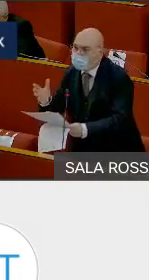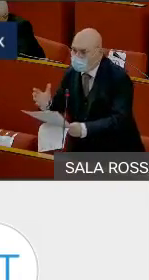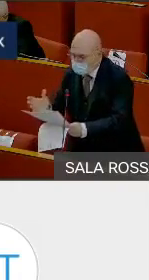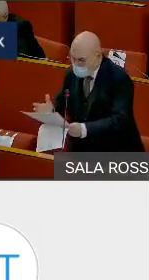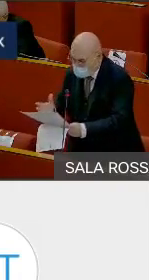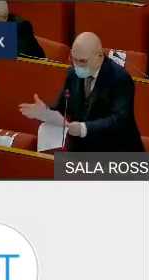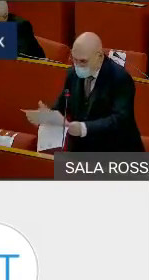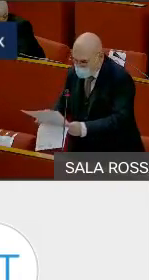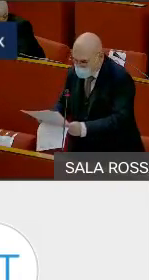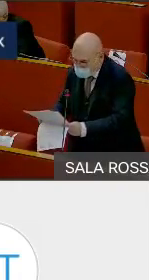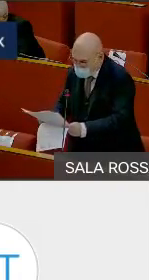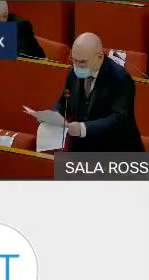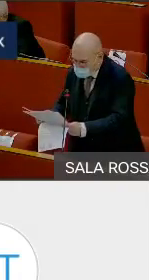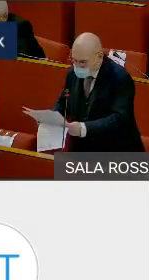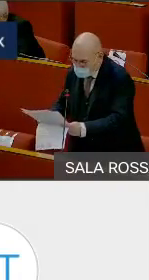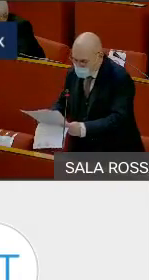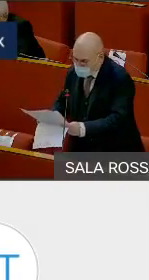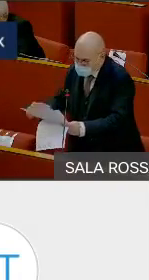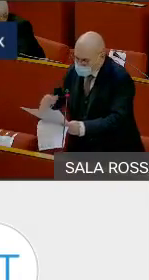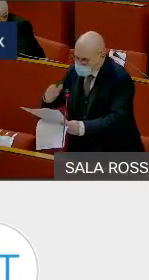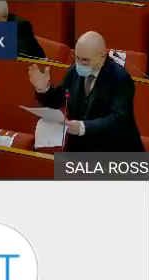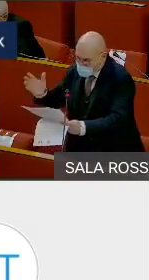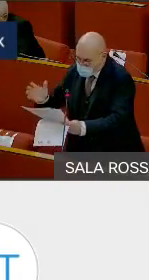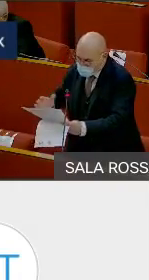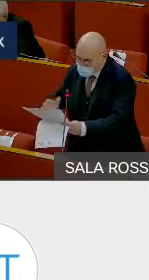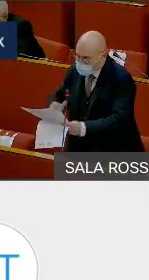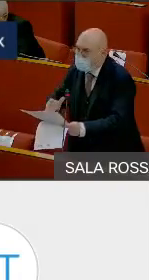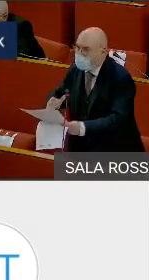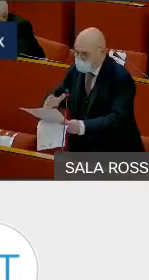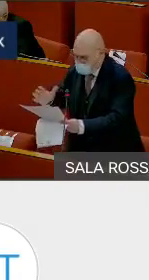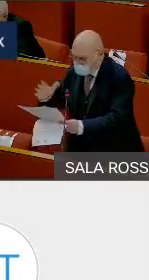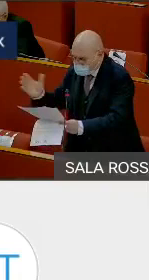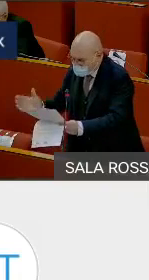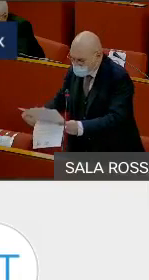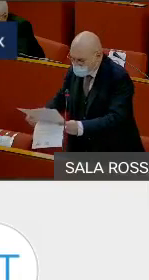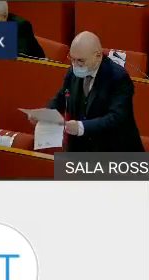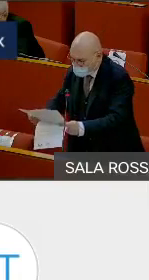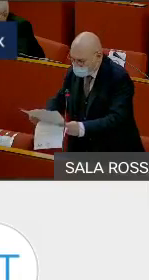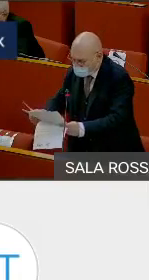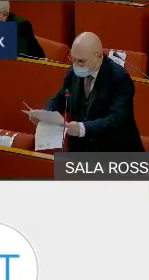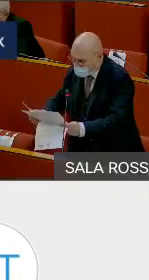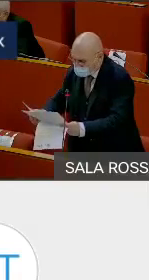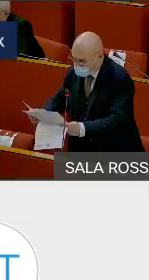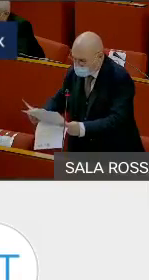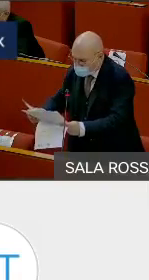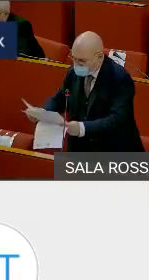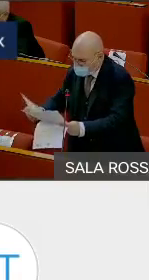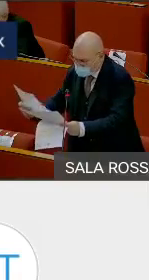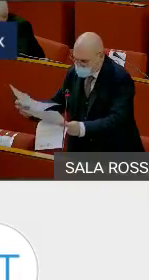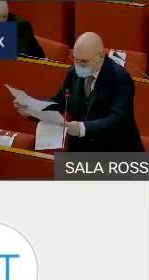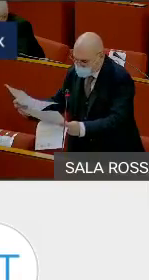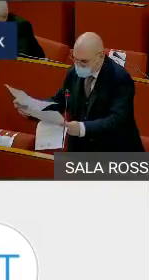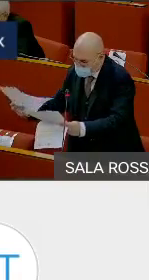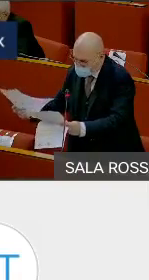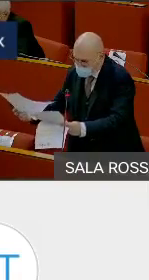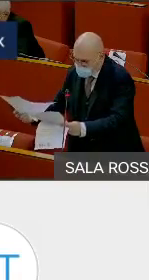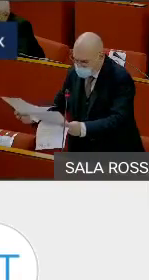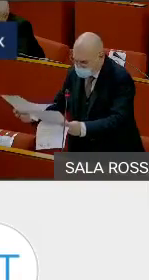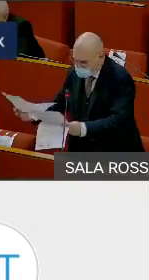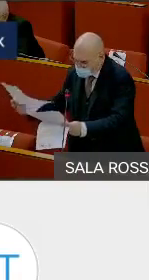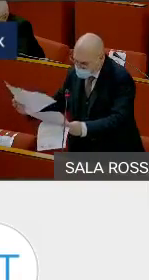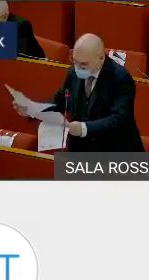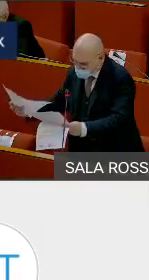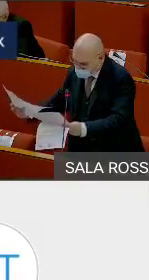possibilità una quello dire genericamente che in area individuate nel rapporto ambientale allegato alla